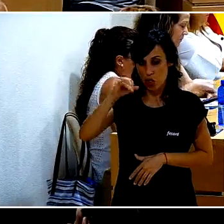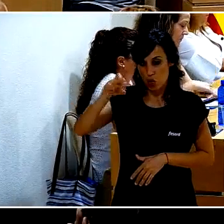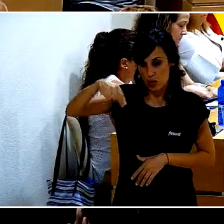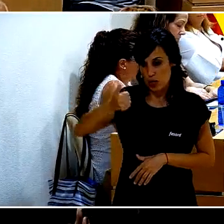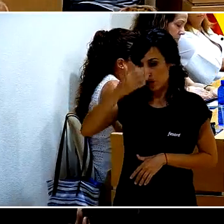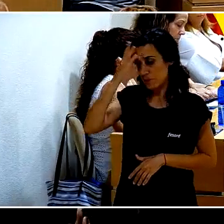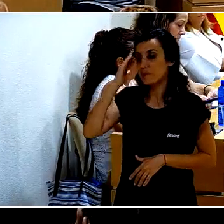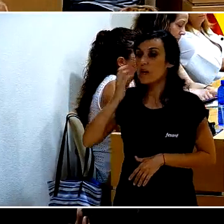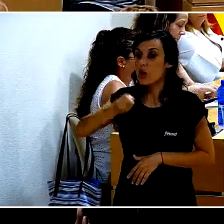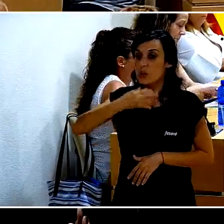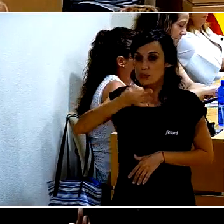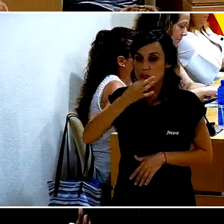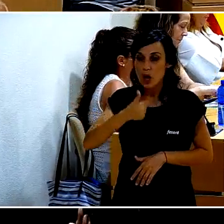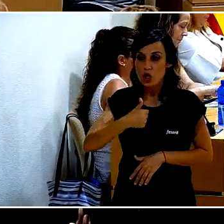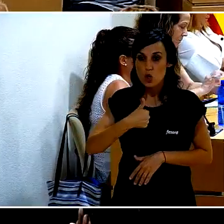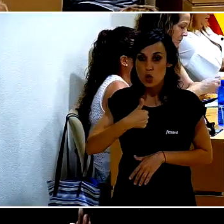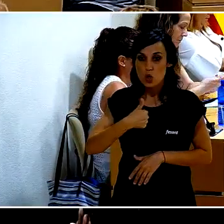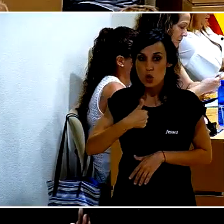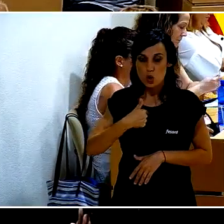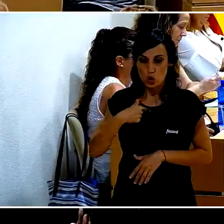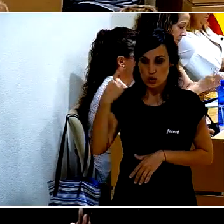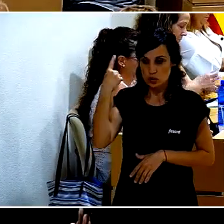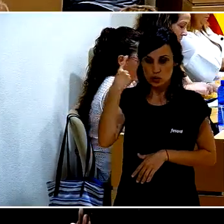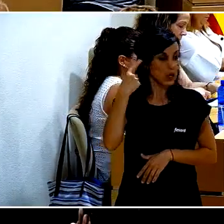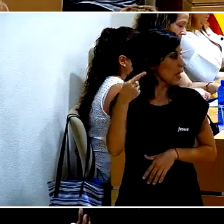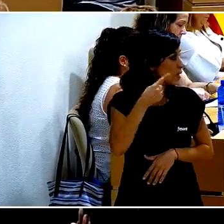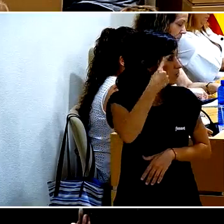Bona vesprà. Jo, Guillem, saps que te tinc molt de respecte.